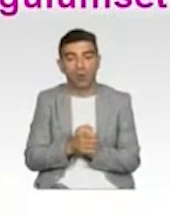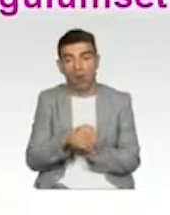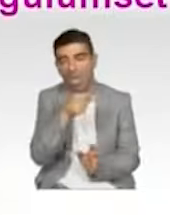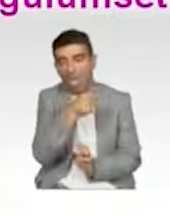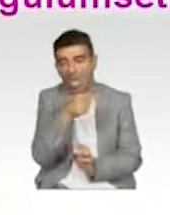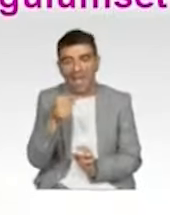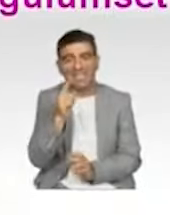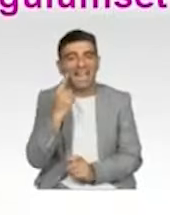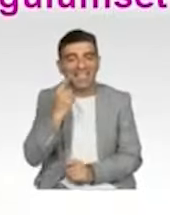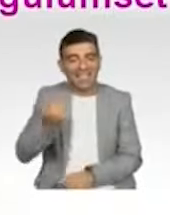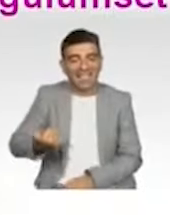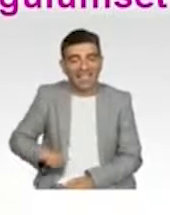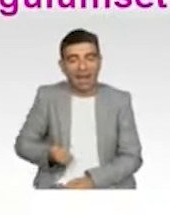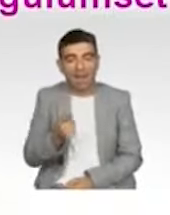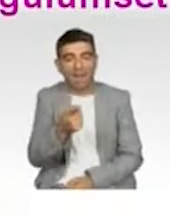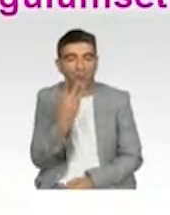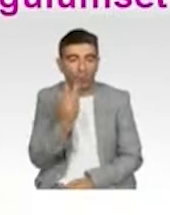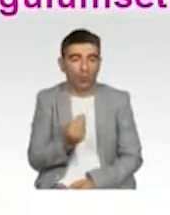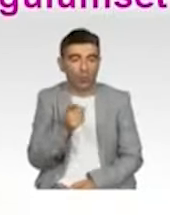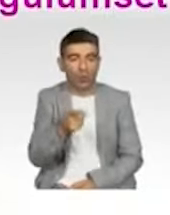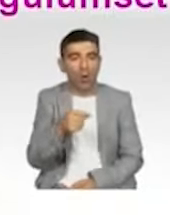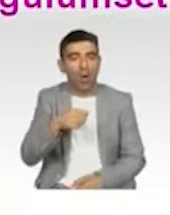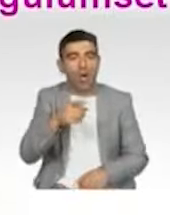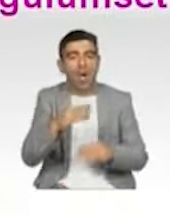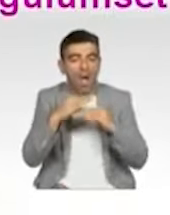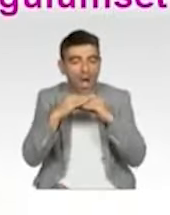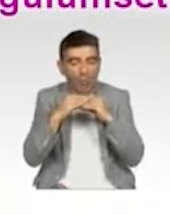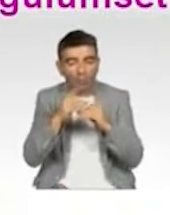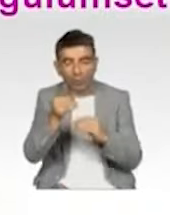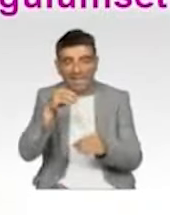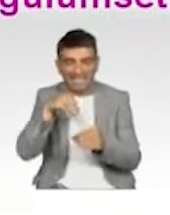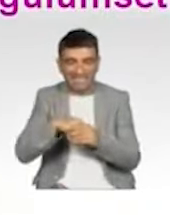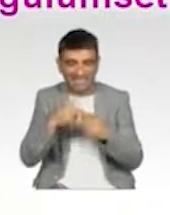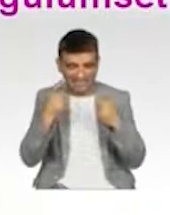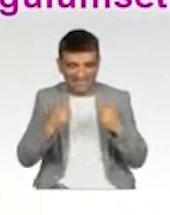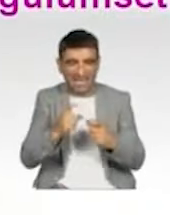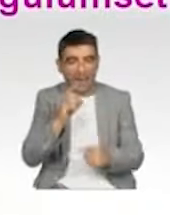diyabet riski ortaya çıkıyor. O gidip hamburger şubelerinde